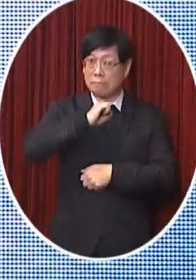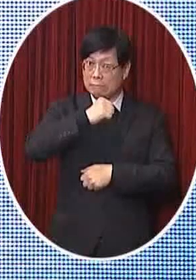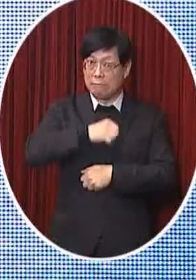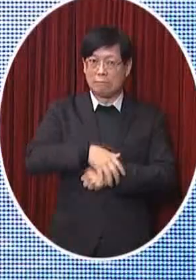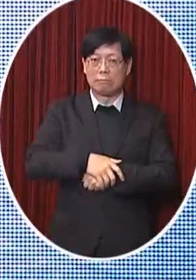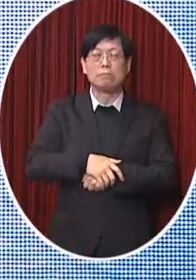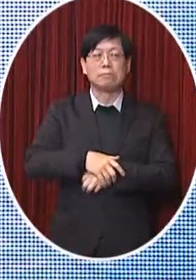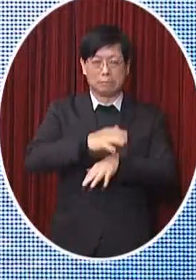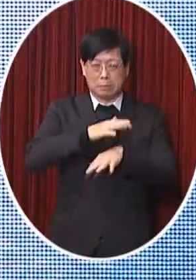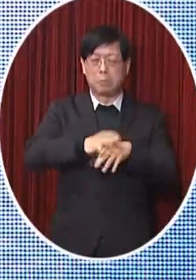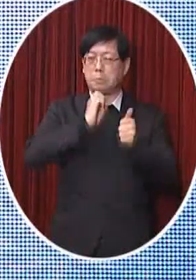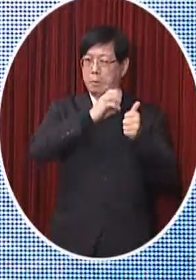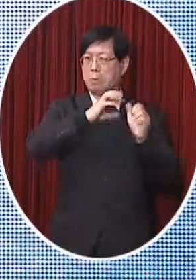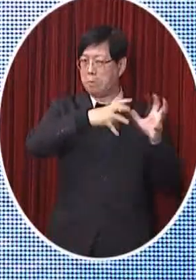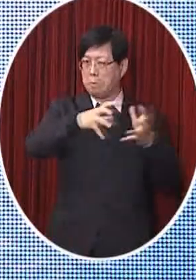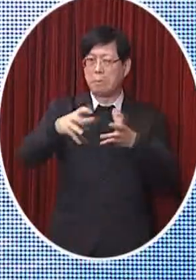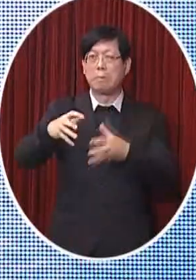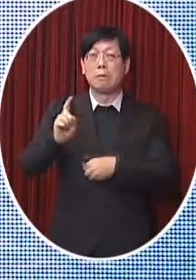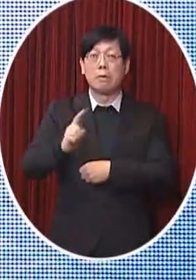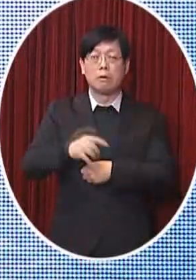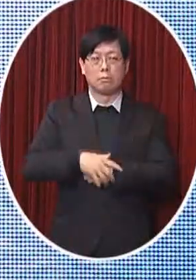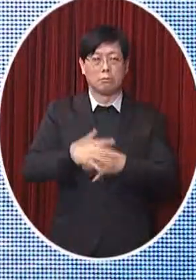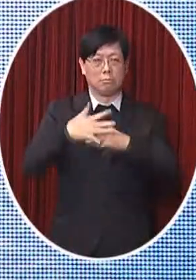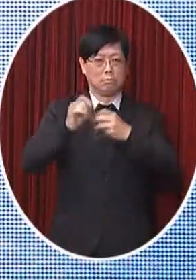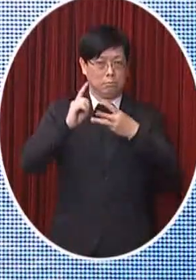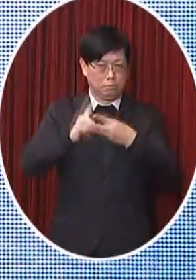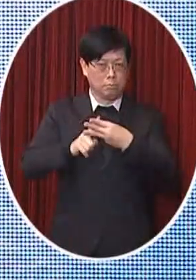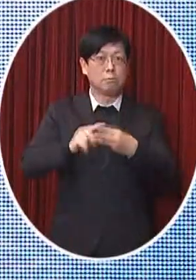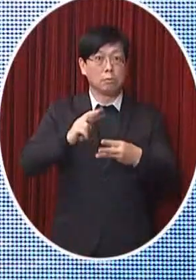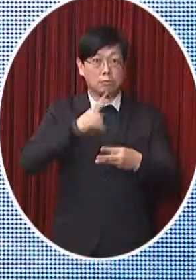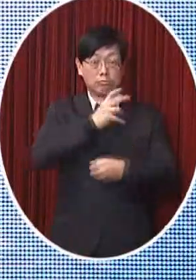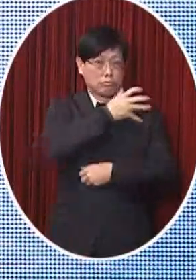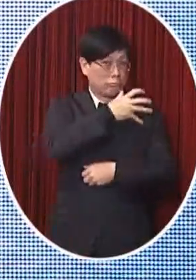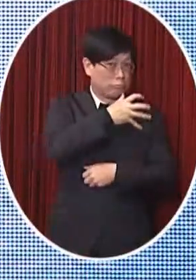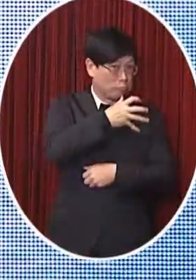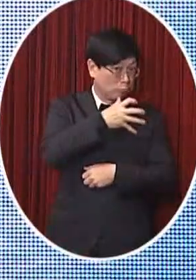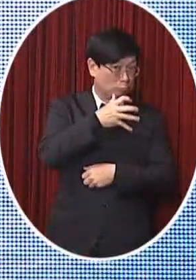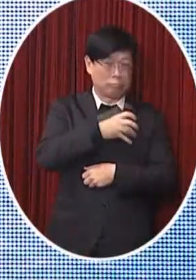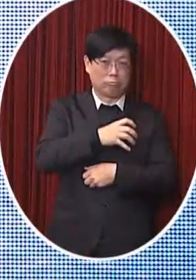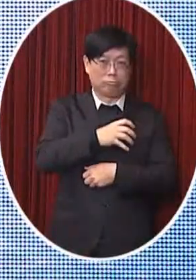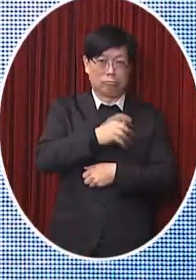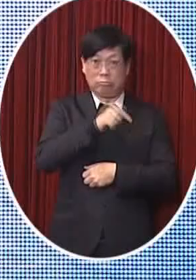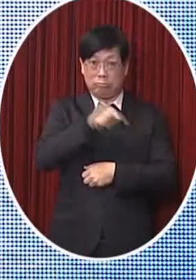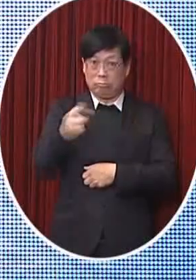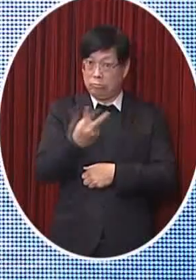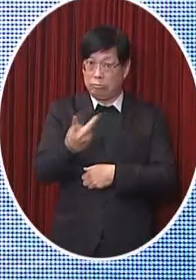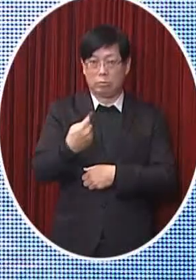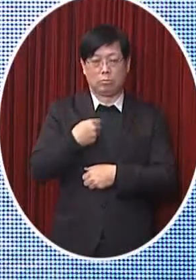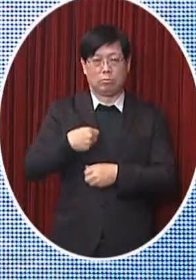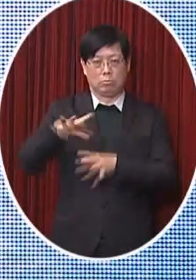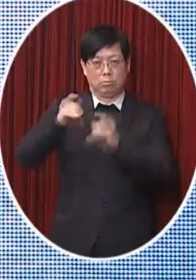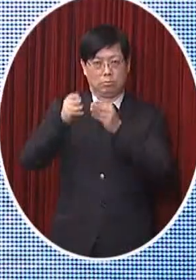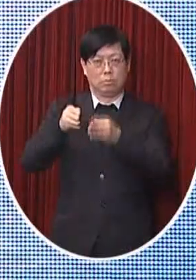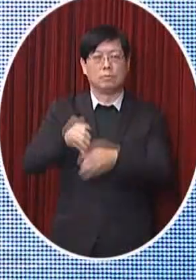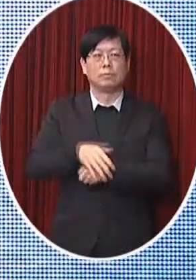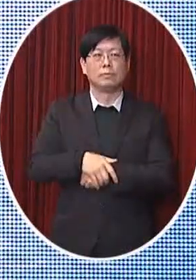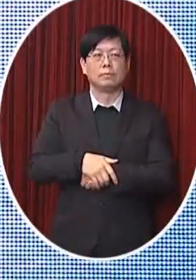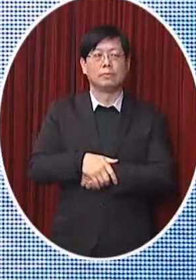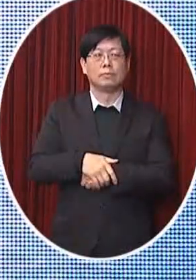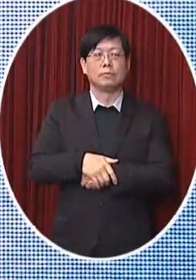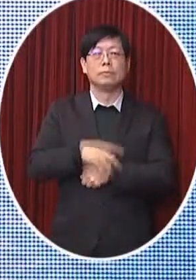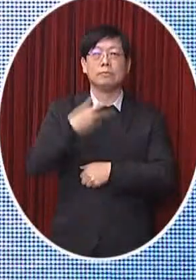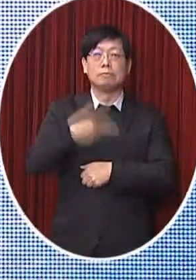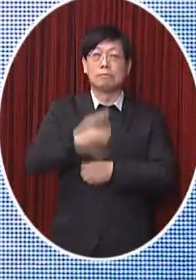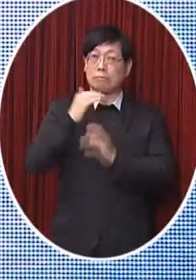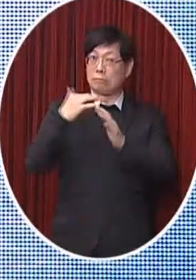台湾要告诉全世界，在民主或者独裁之间，我们坚信民主；